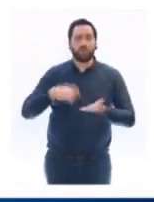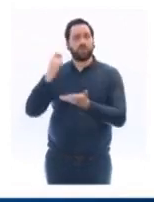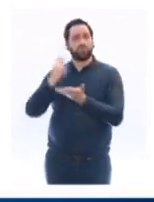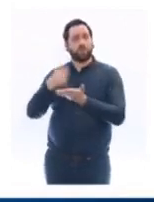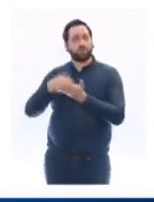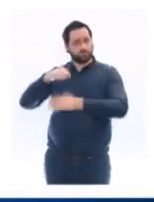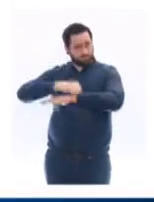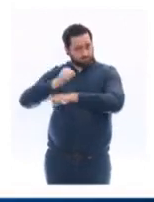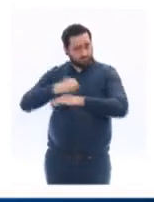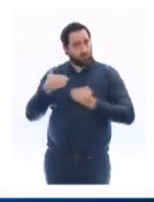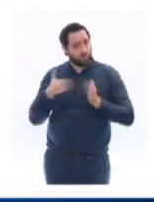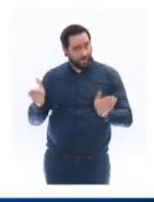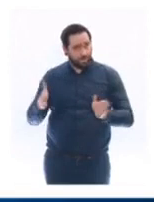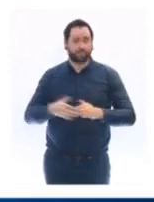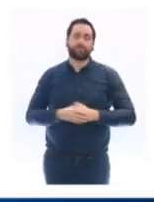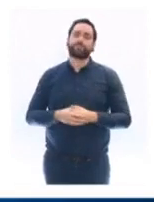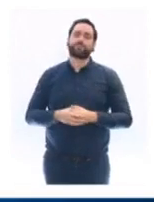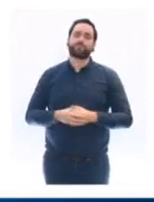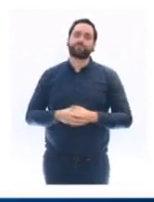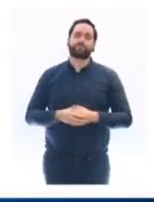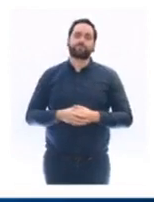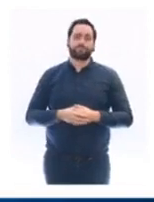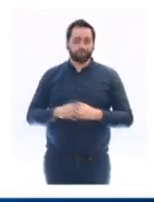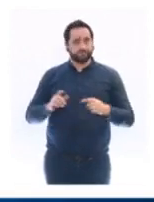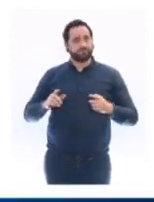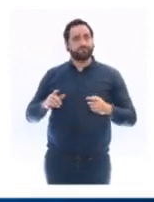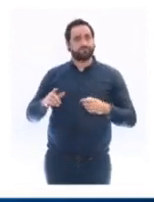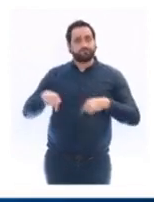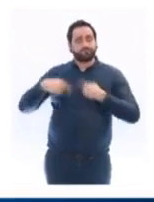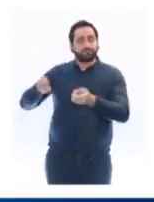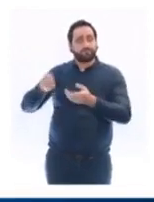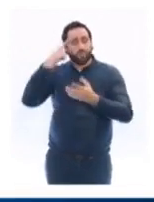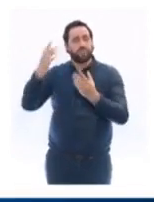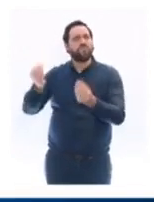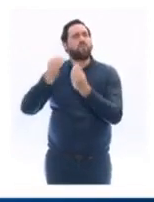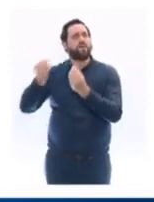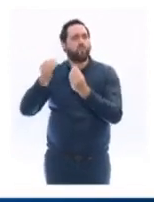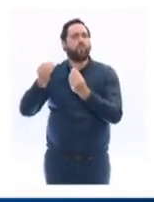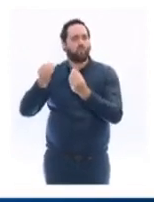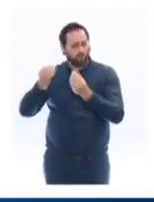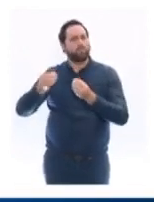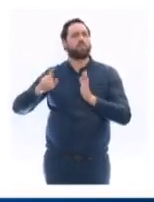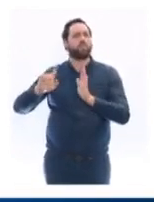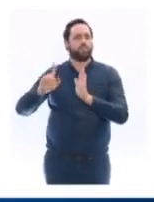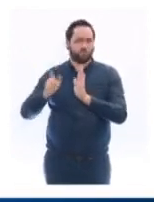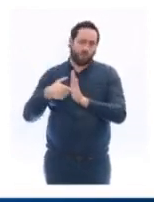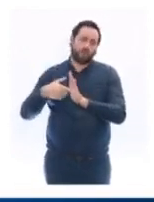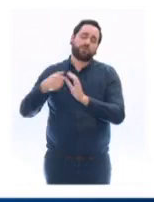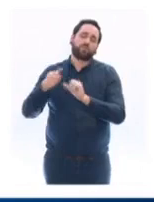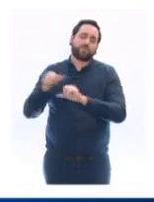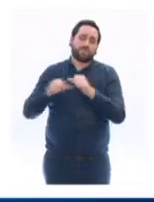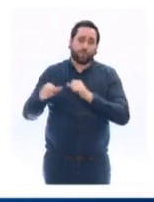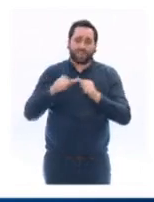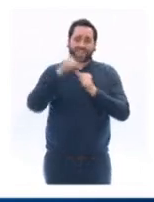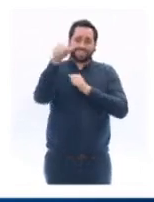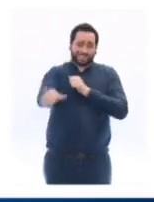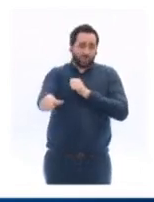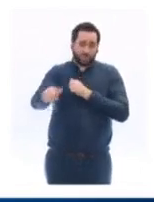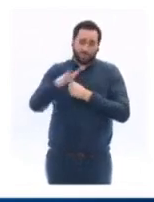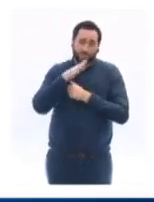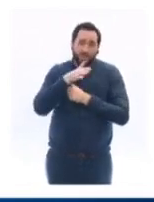pourrez aller vous former uniquement quand cela n'est pas possible à distance. Vous présenter